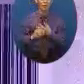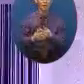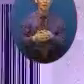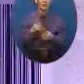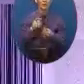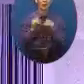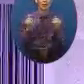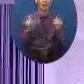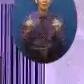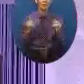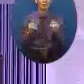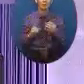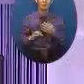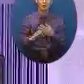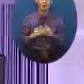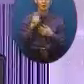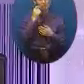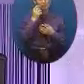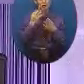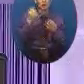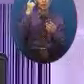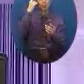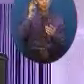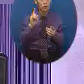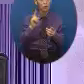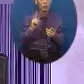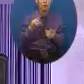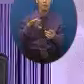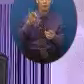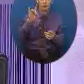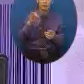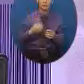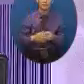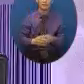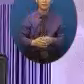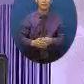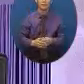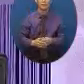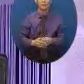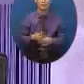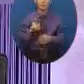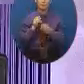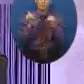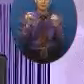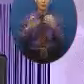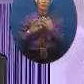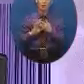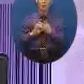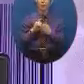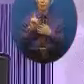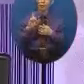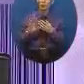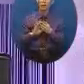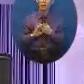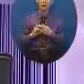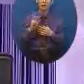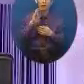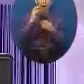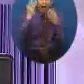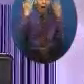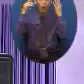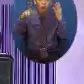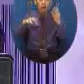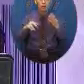그러면 왜 이분들이 그렇게 인기를 얻을 수 있었느냐? 일단 이분들은 권번이나 어떤